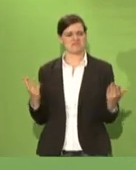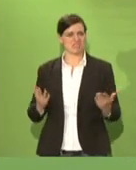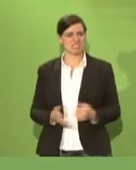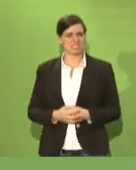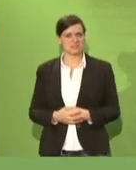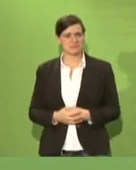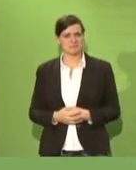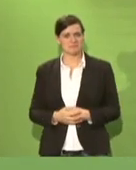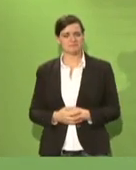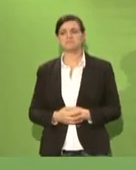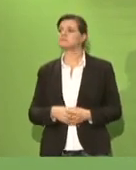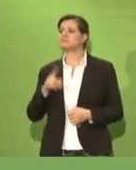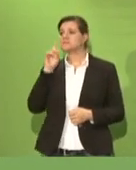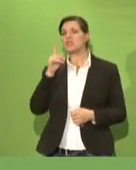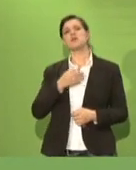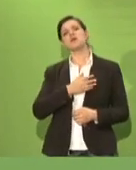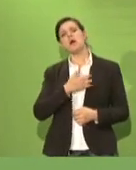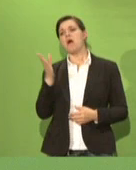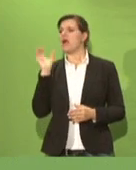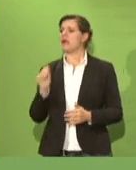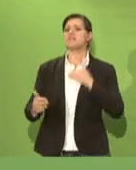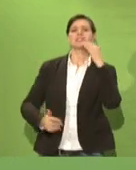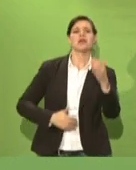Ich finde, überall können wir Geschichten erzählen,